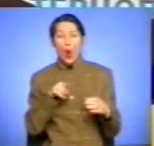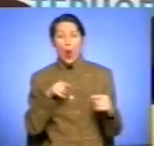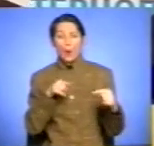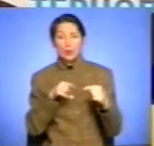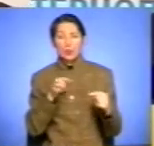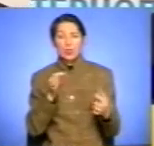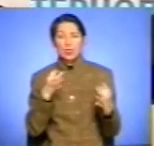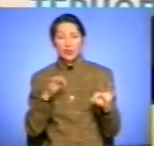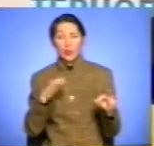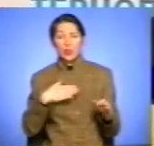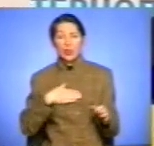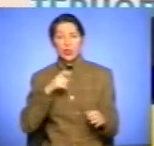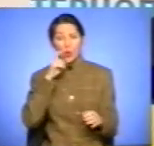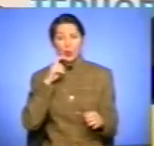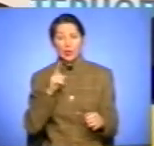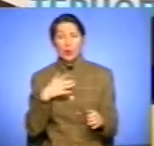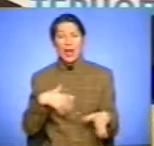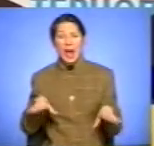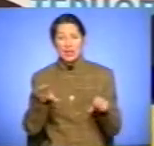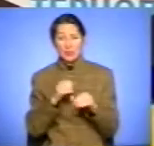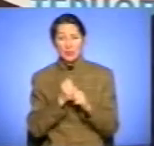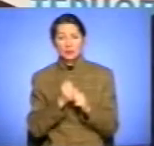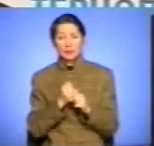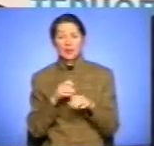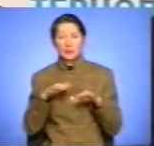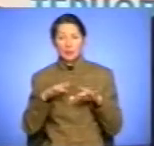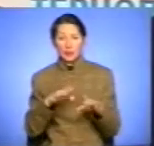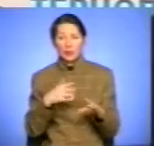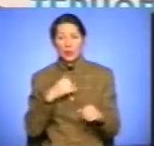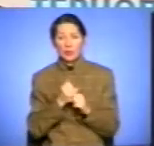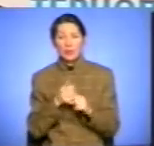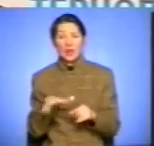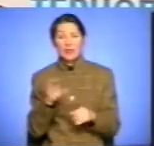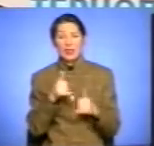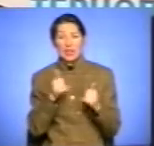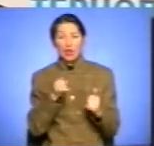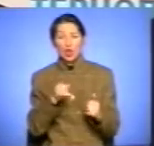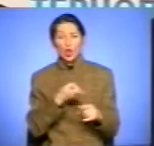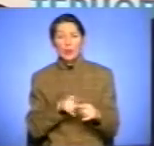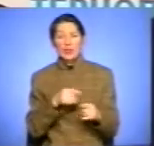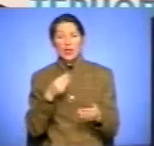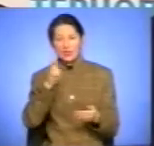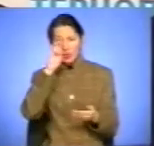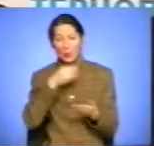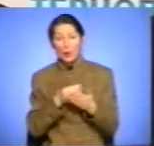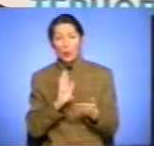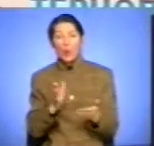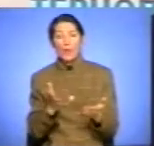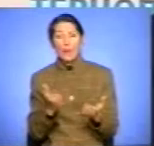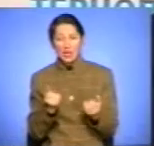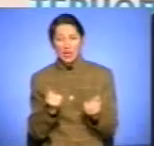про те що ми спільнокоренуємо свої дії ми зробили все для того щоб цей бюджет був прийнятий